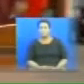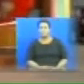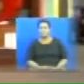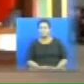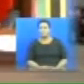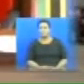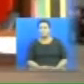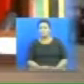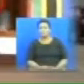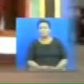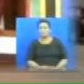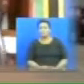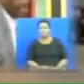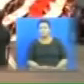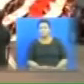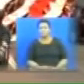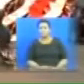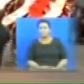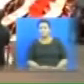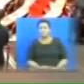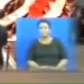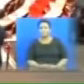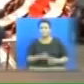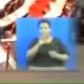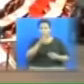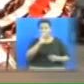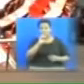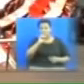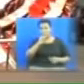Mheshimiwa Joseph Michael Mkundi.